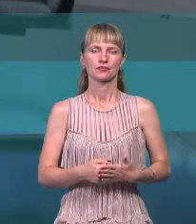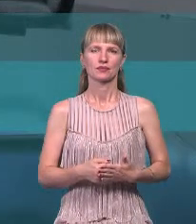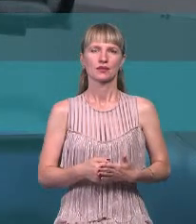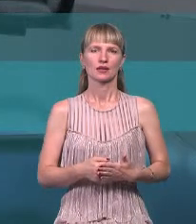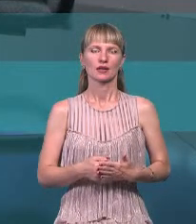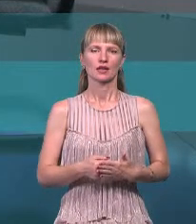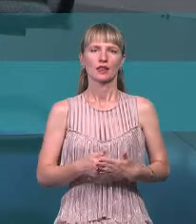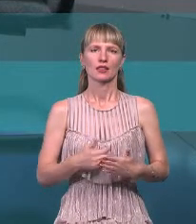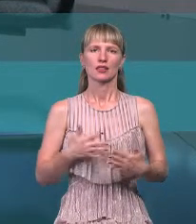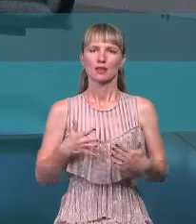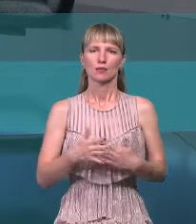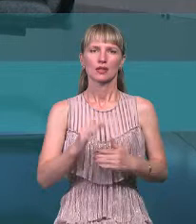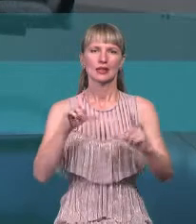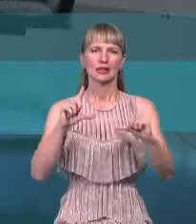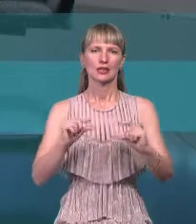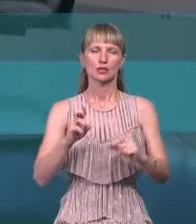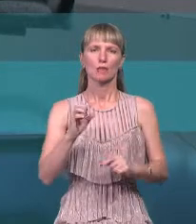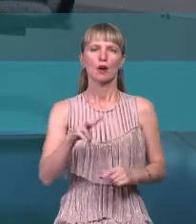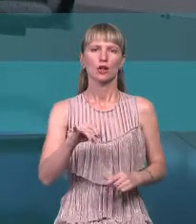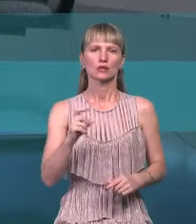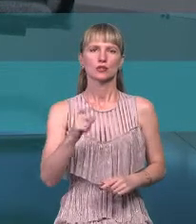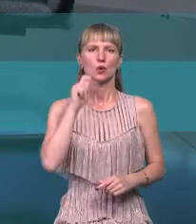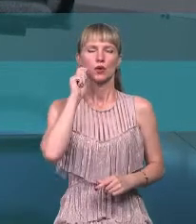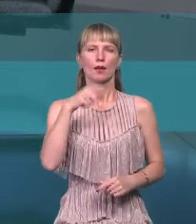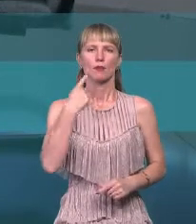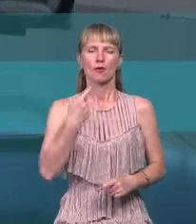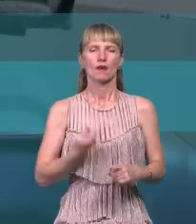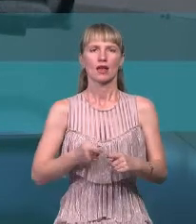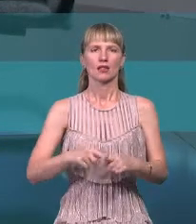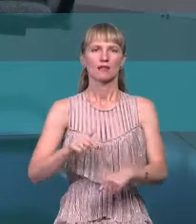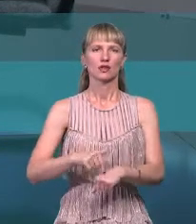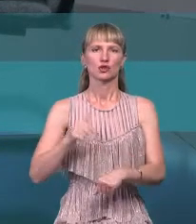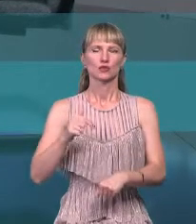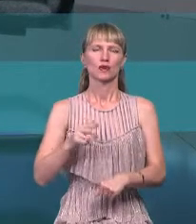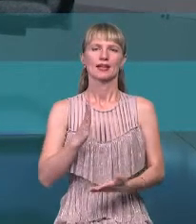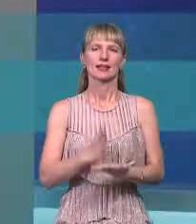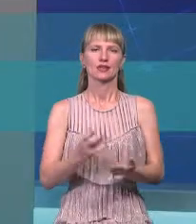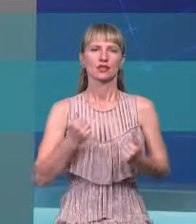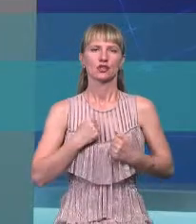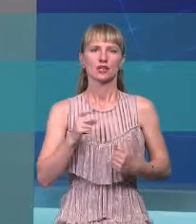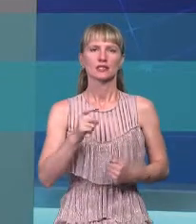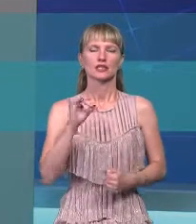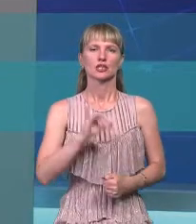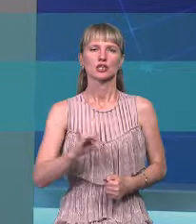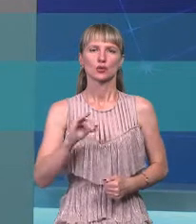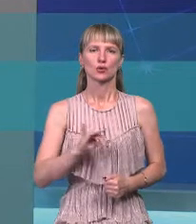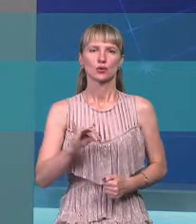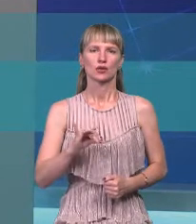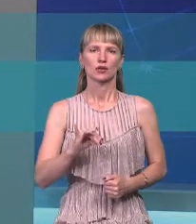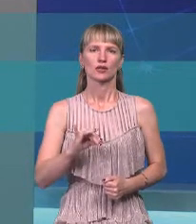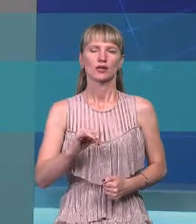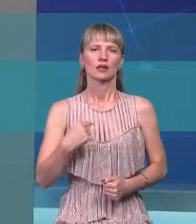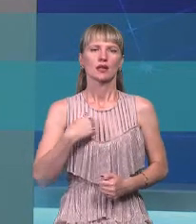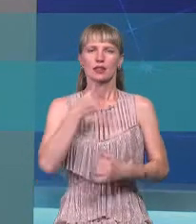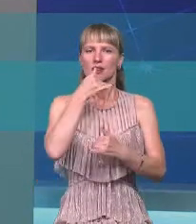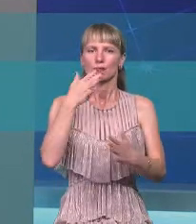непроходження того найнижчого балу з української мови, це ми відчуваємо. Є, на жаль, із історії. Я